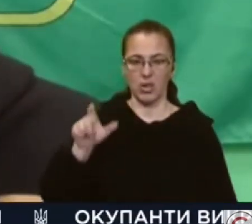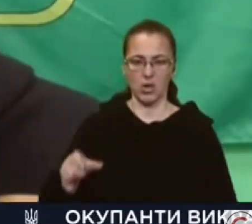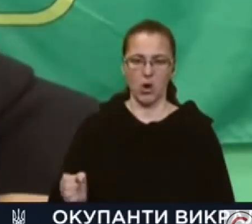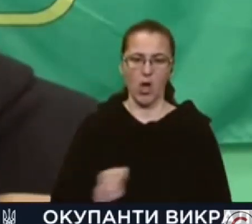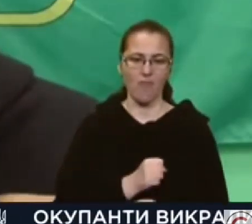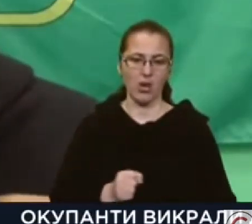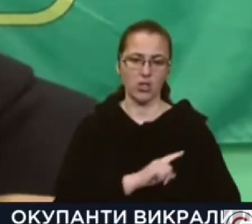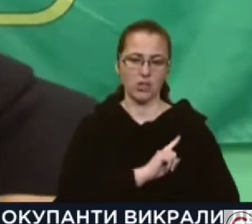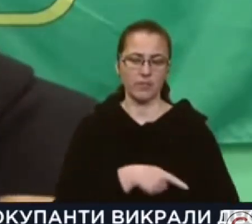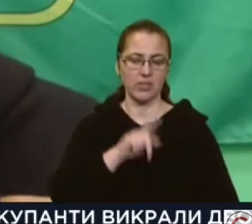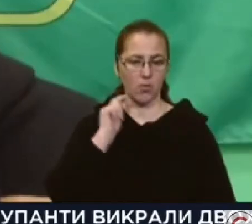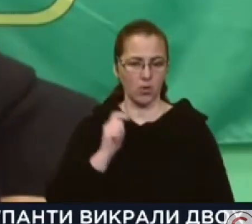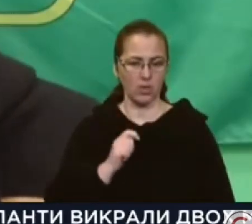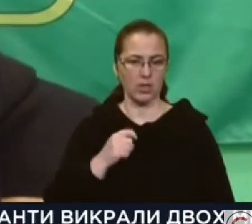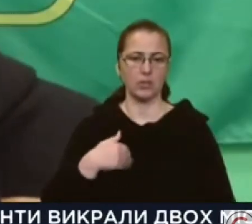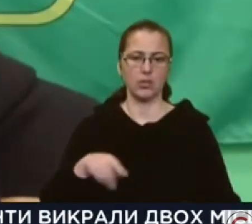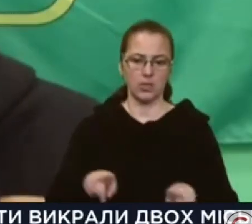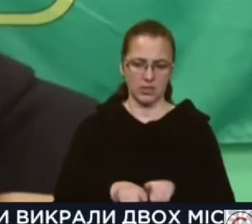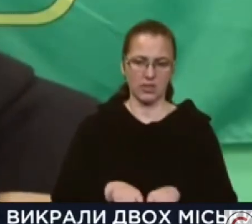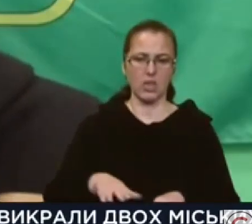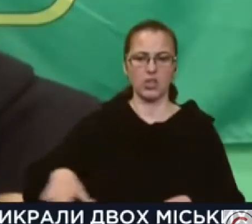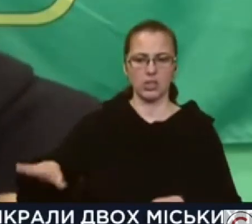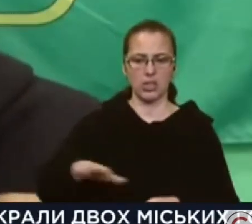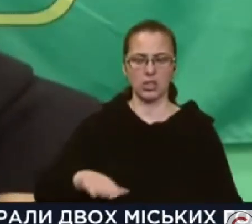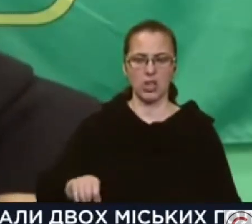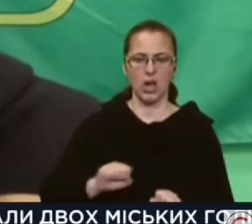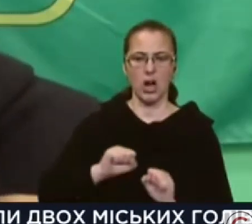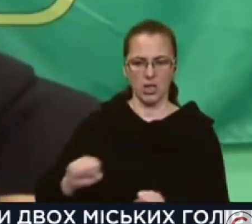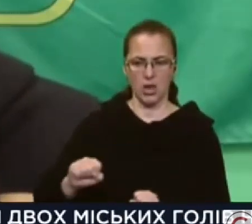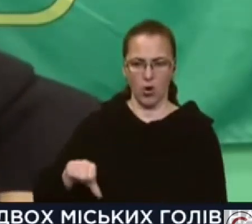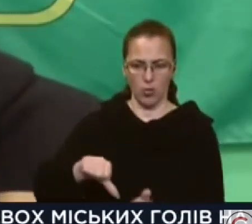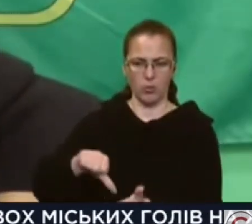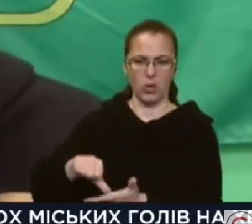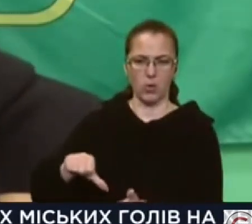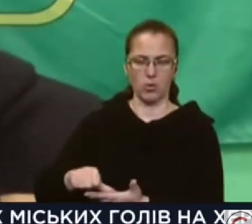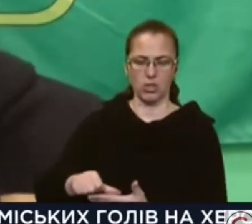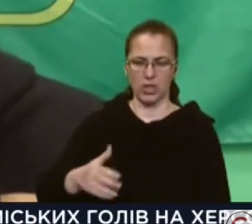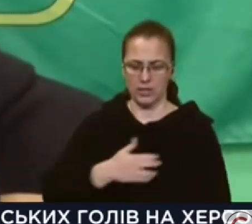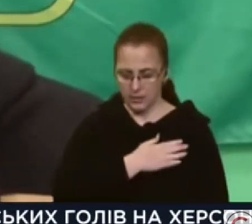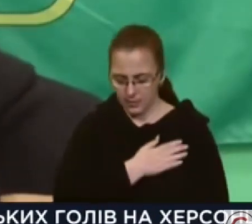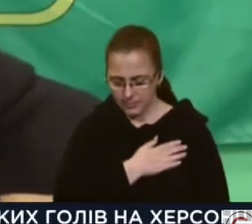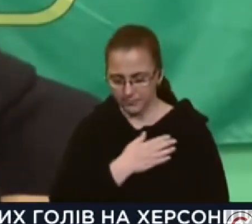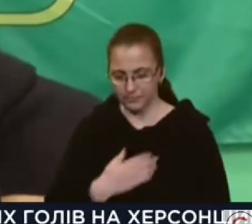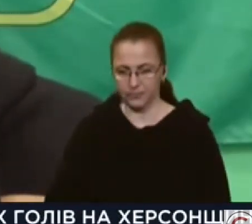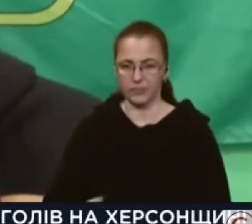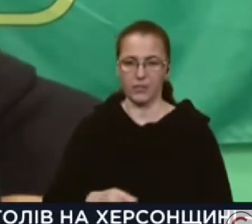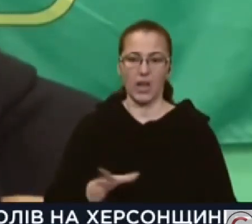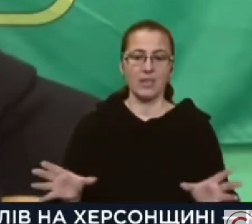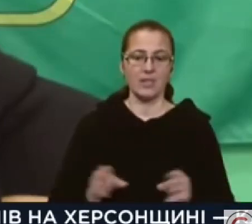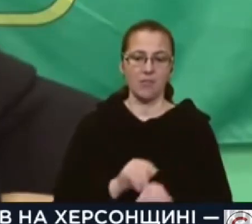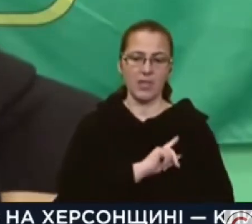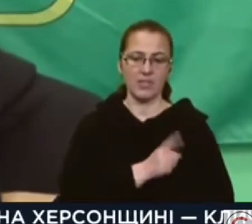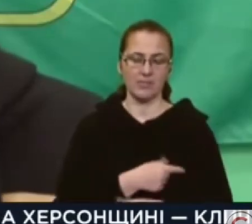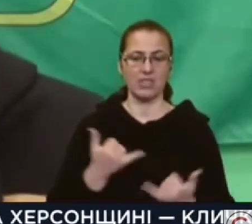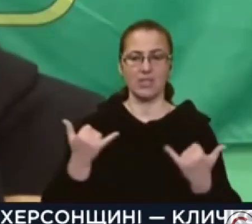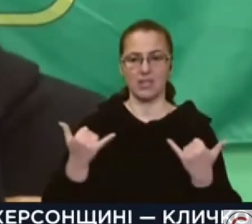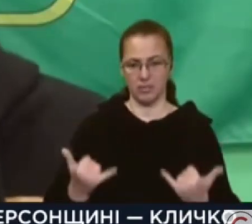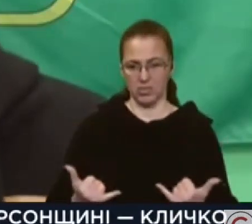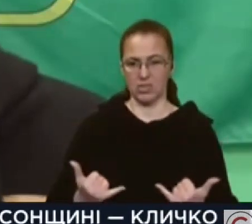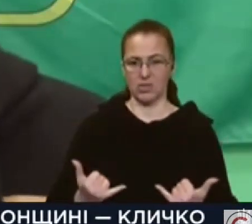силами Украины. Я преклоняюсь перед территориальной обороной, бойцами, силами, совместными силами которых